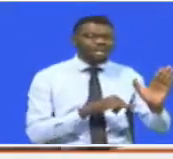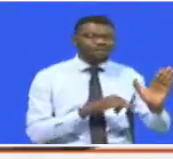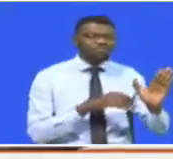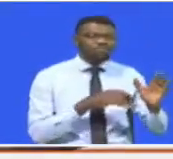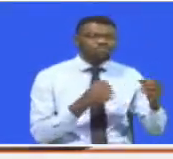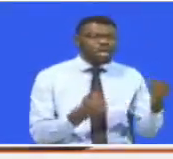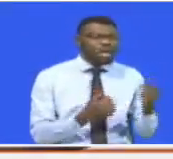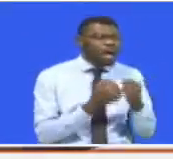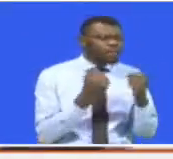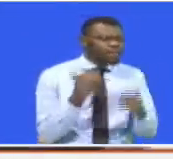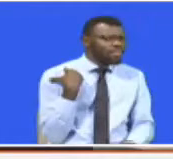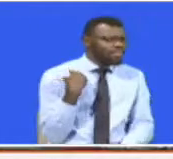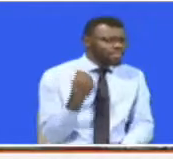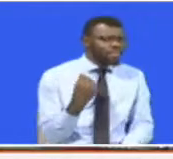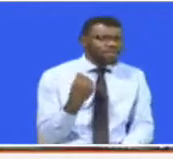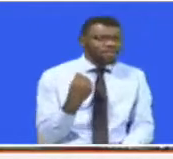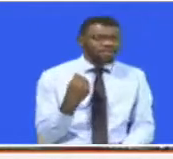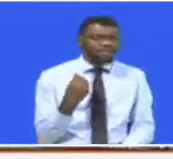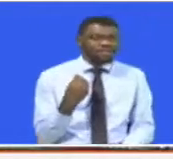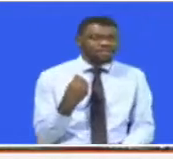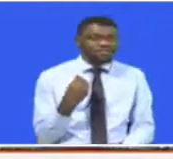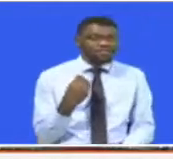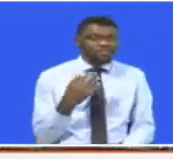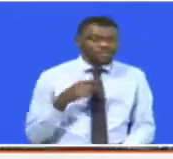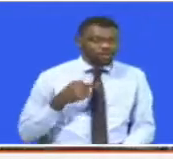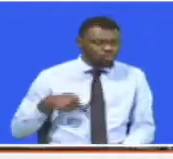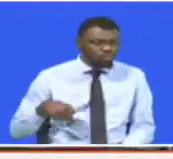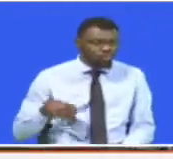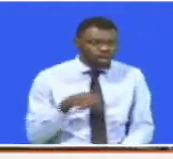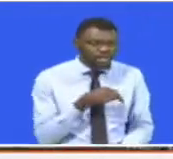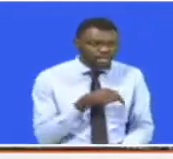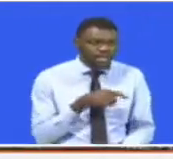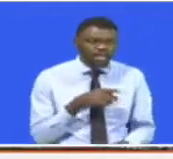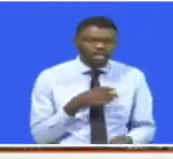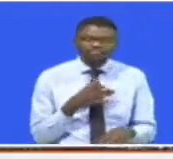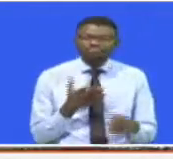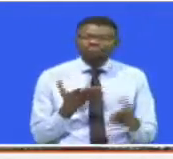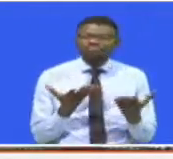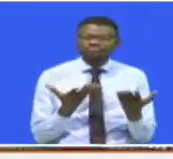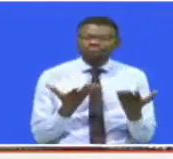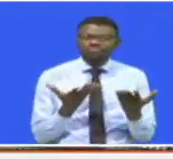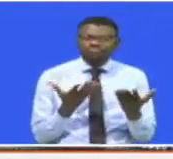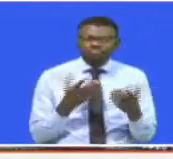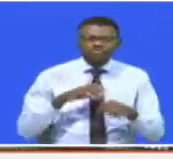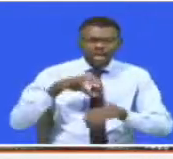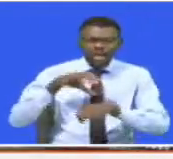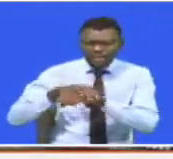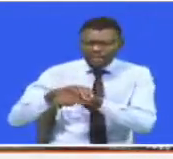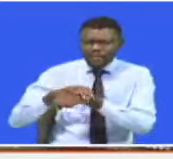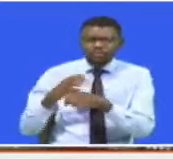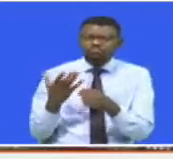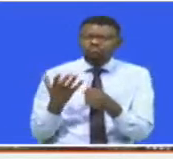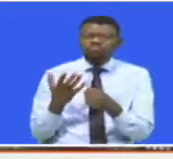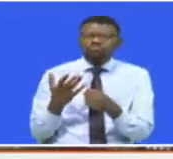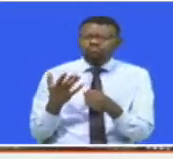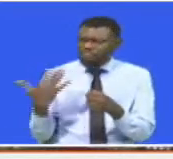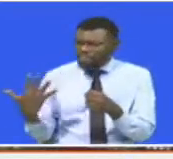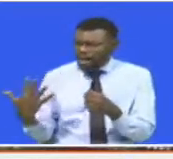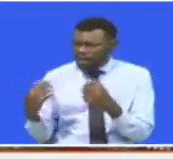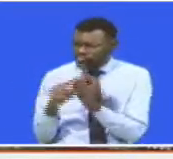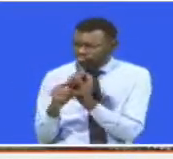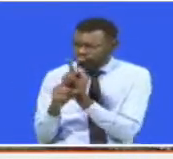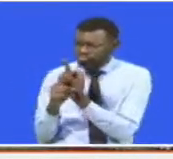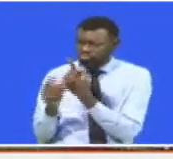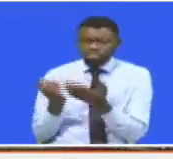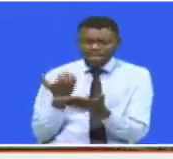katika siku za hivi karibuni. We have been able to get quite a number of documentary evidence which we are